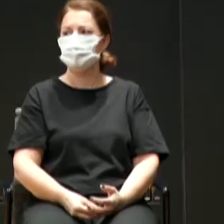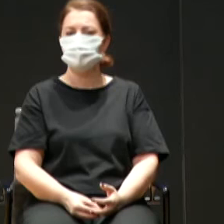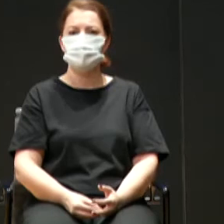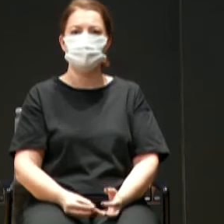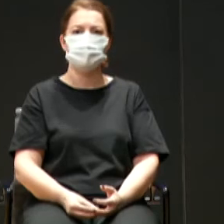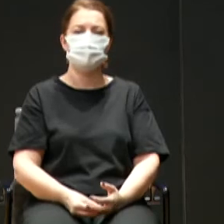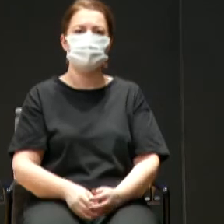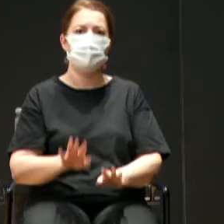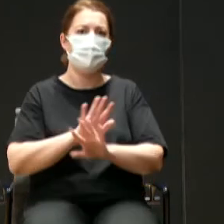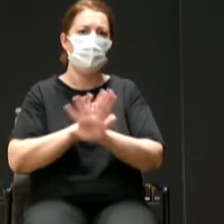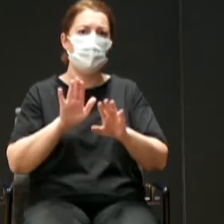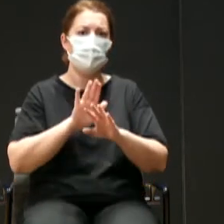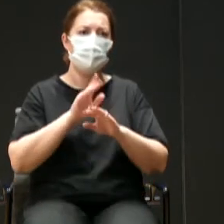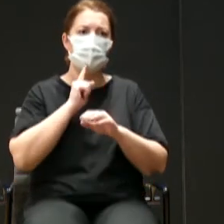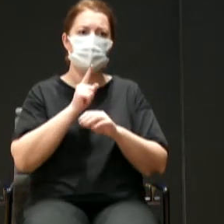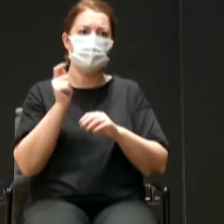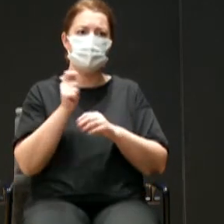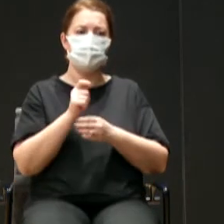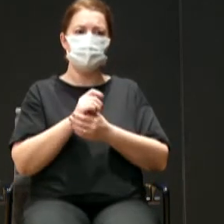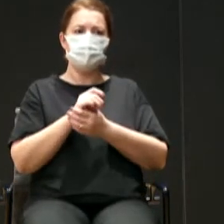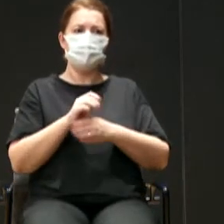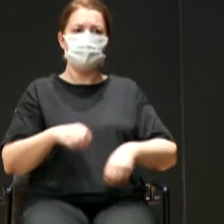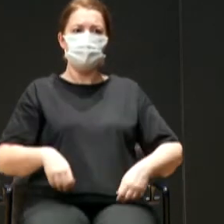yani, sen konuştun bitti.